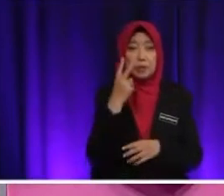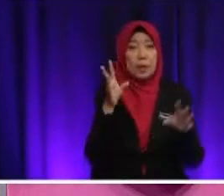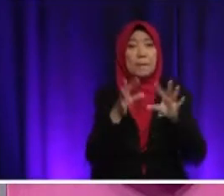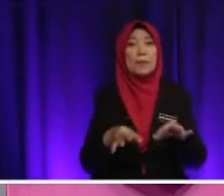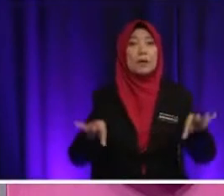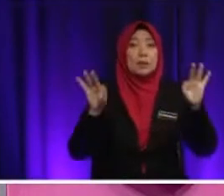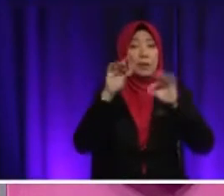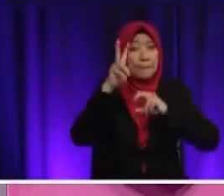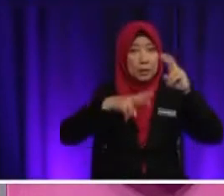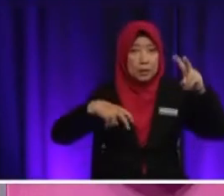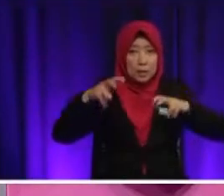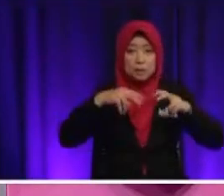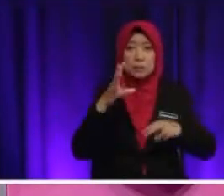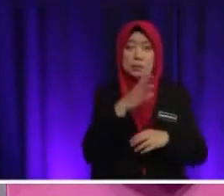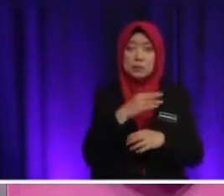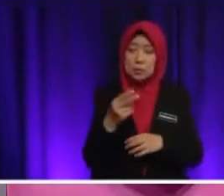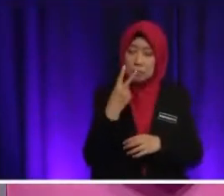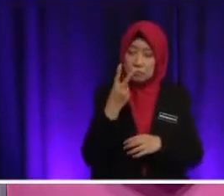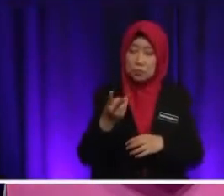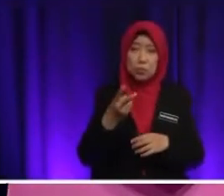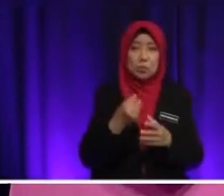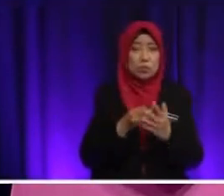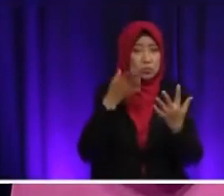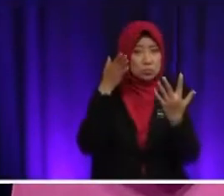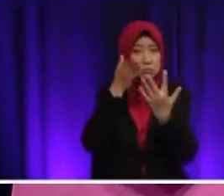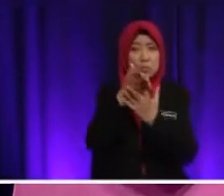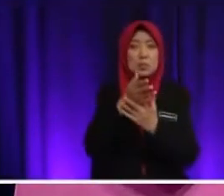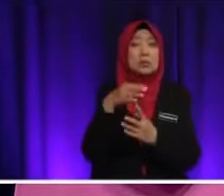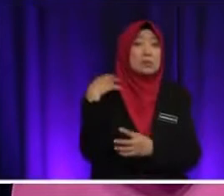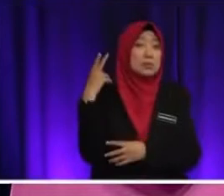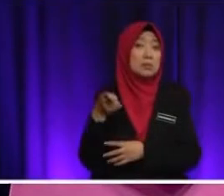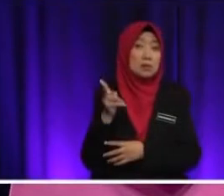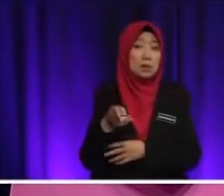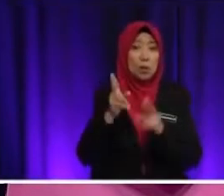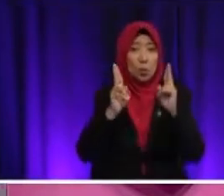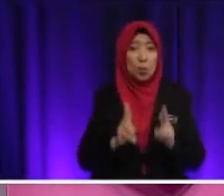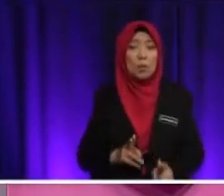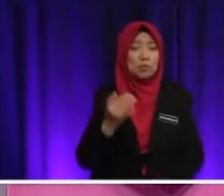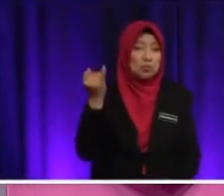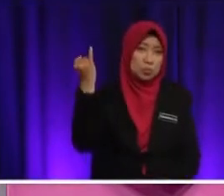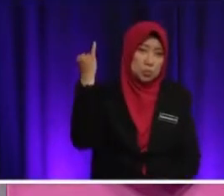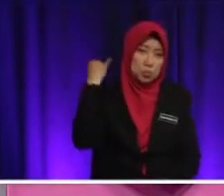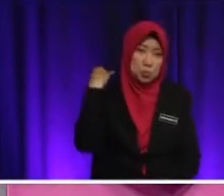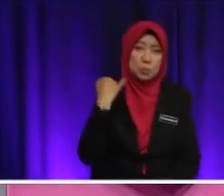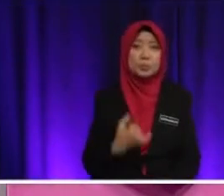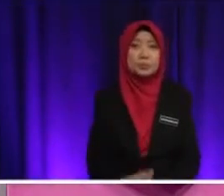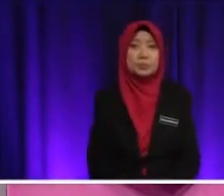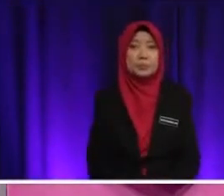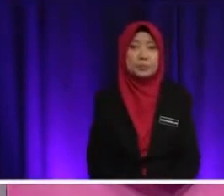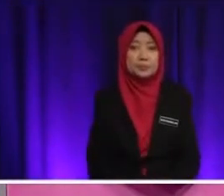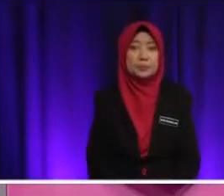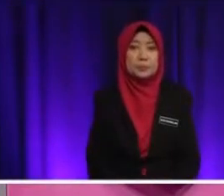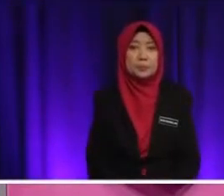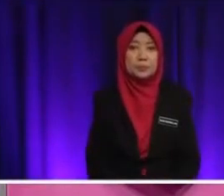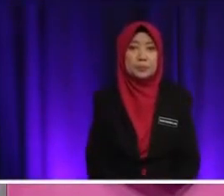kepentingan mengkaji dan meneliti sejarah umat terdahulu. Okey. Untuk itu kita tengok, ya. Kita